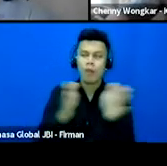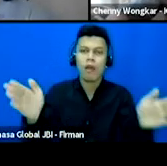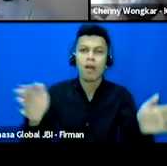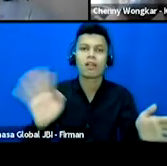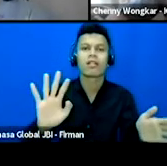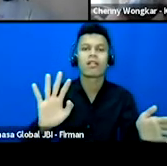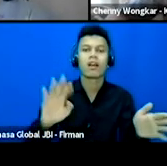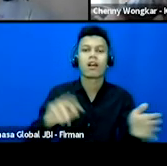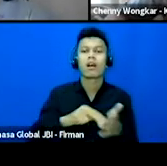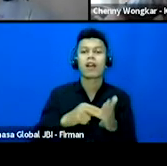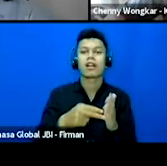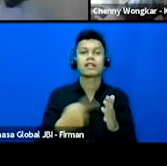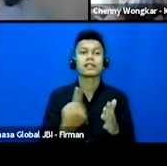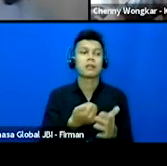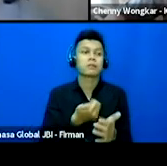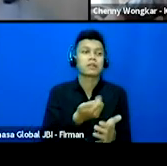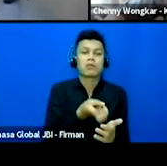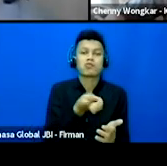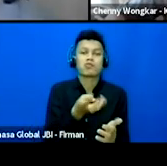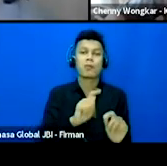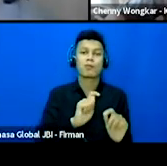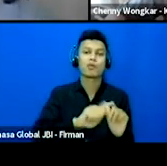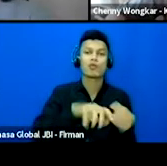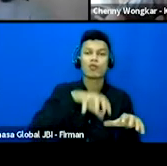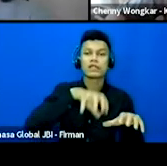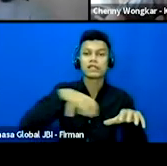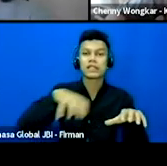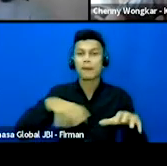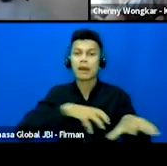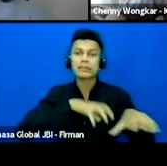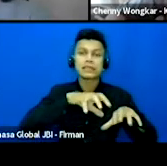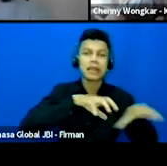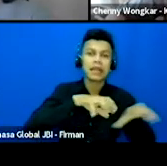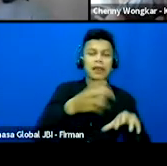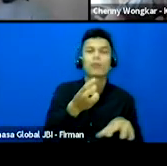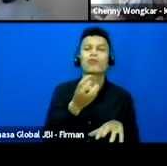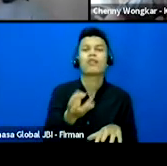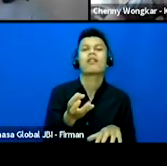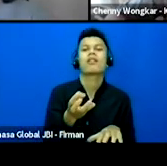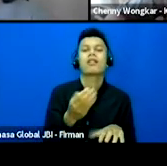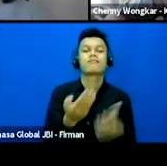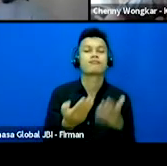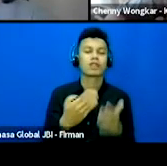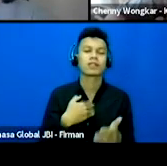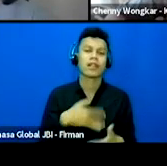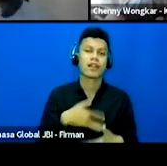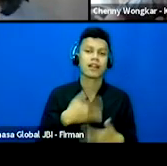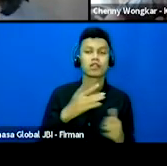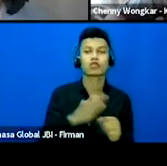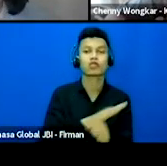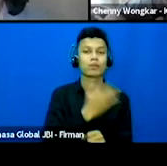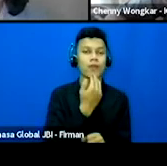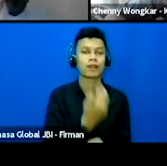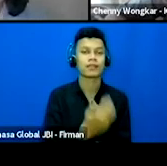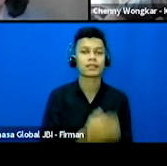kita juga lebih mudah membentuk skema-skema saya terasa dulu make